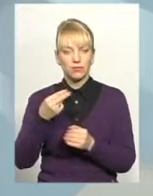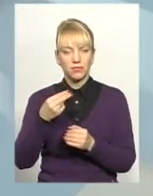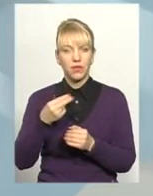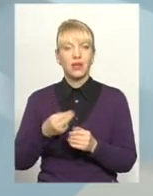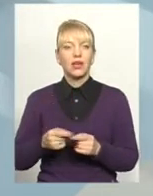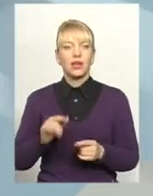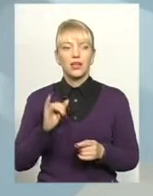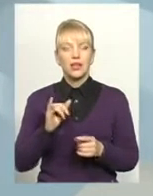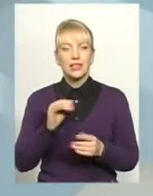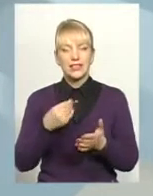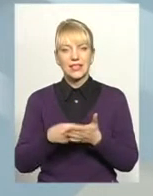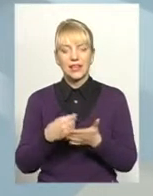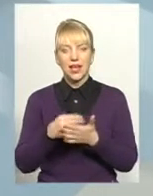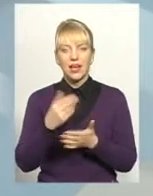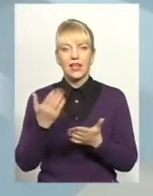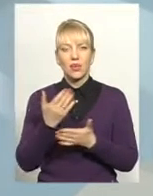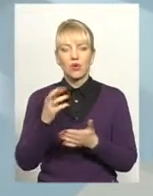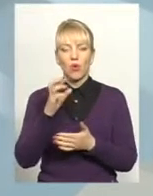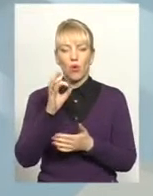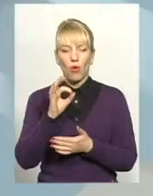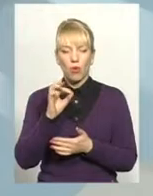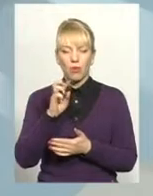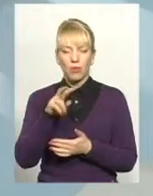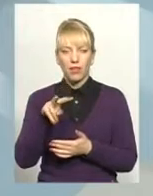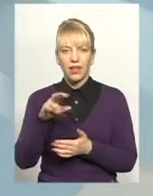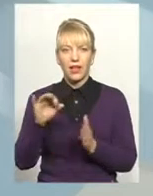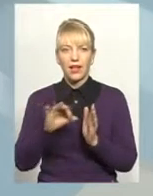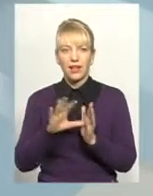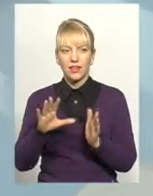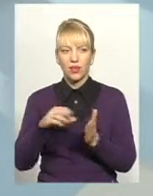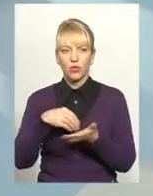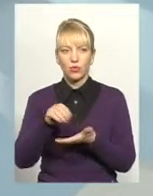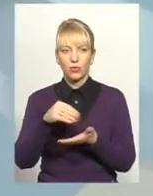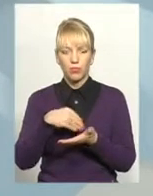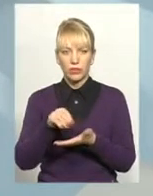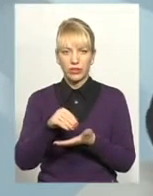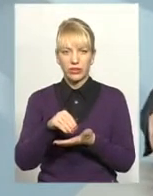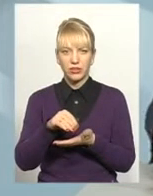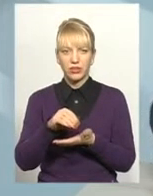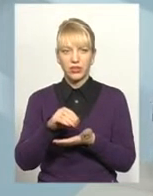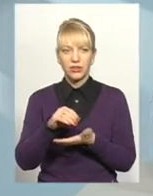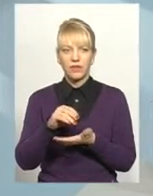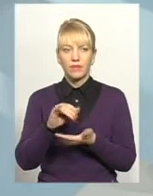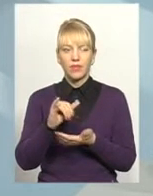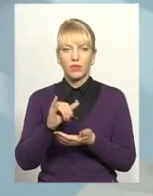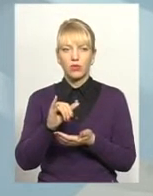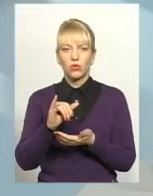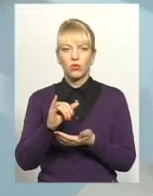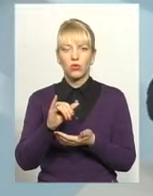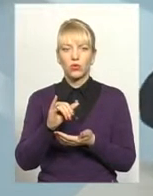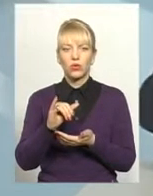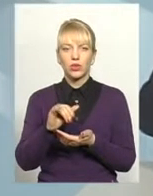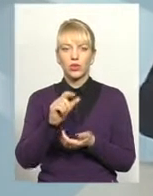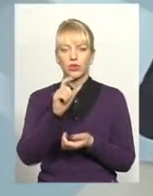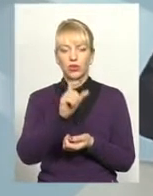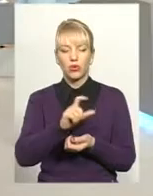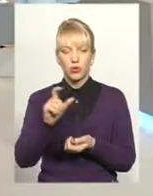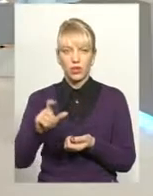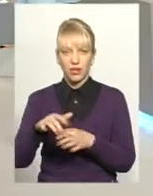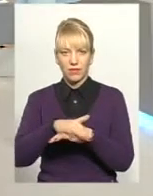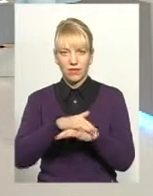ціна, по якій обленерго купує електроенергію сьогодні споживачів лишню,